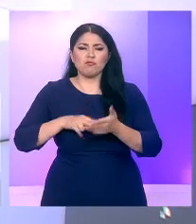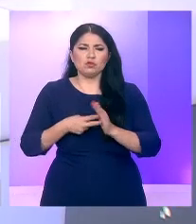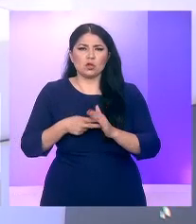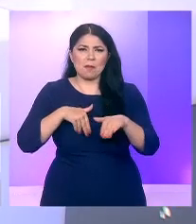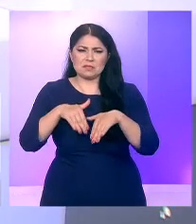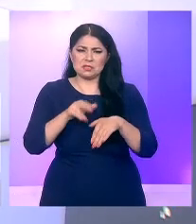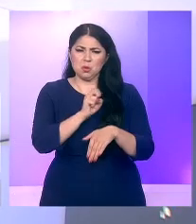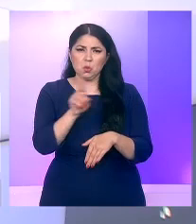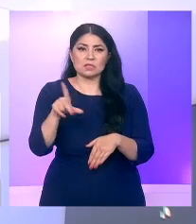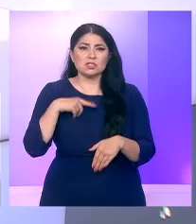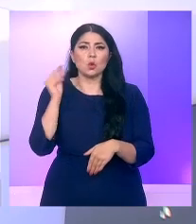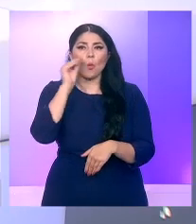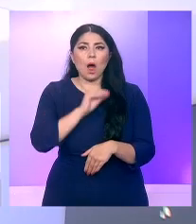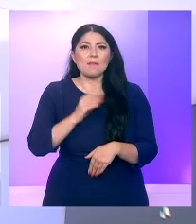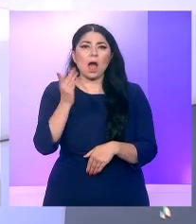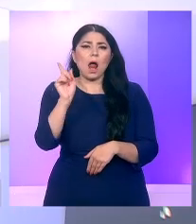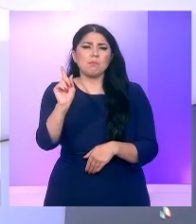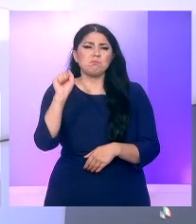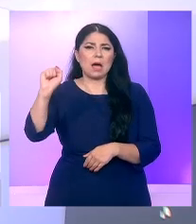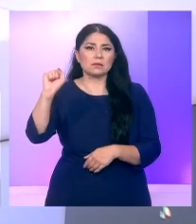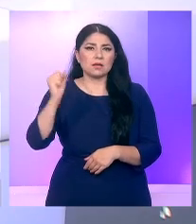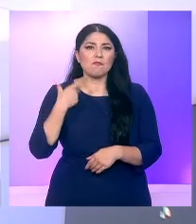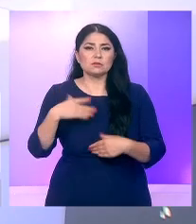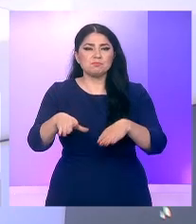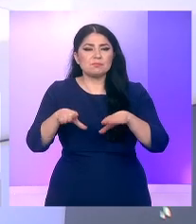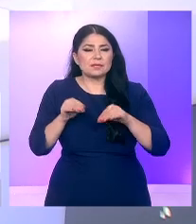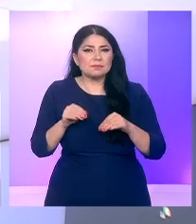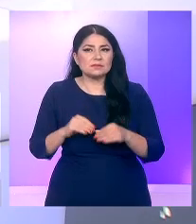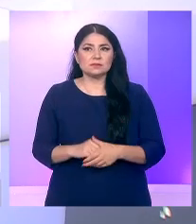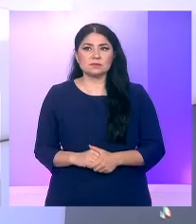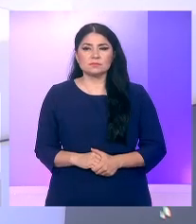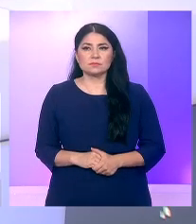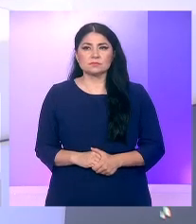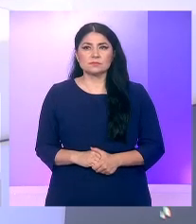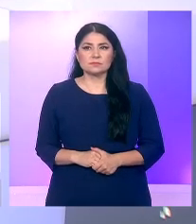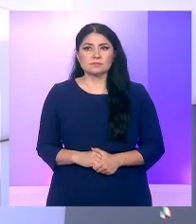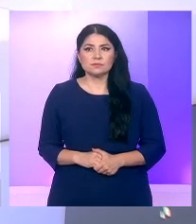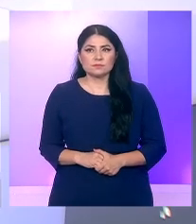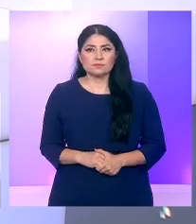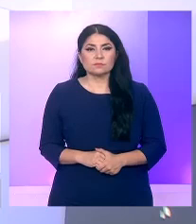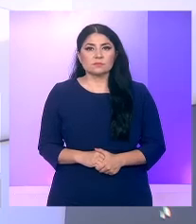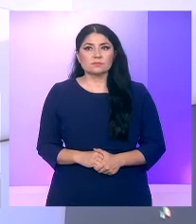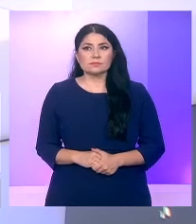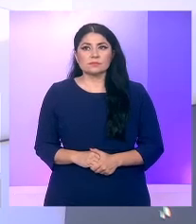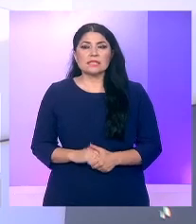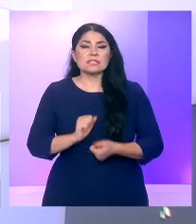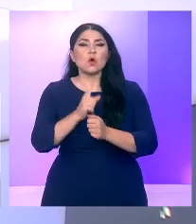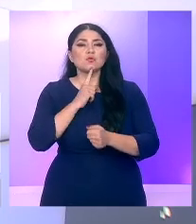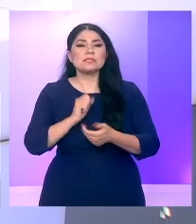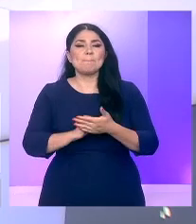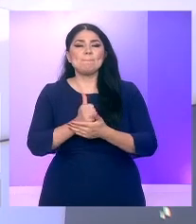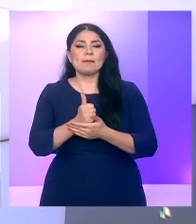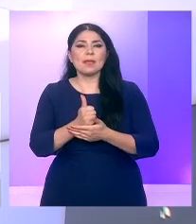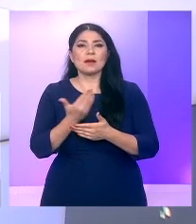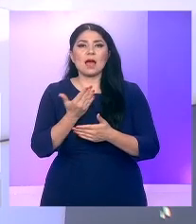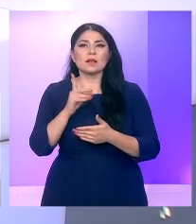merge ministerul. Nu, sunt niște oameni de la partid care au fost primiți în plic eventual în partid sau de premier care a trebuit